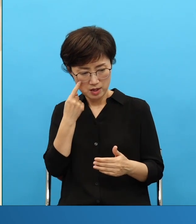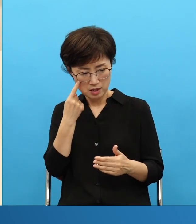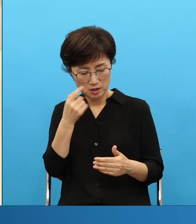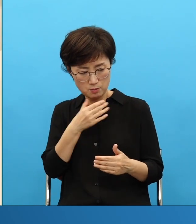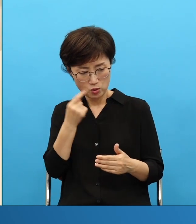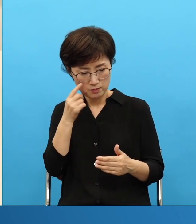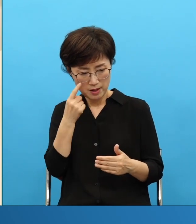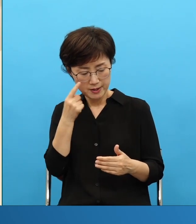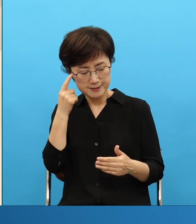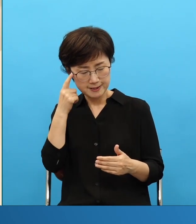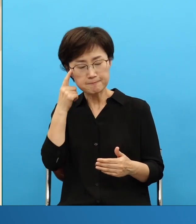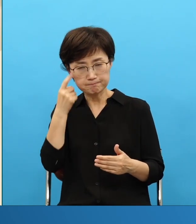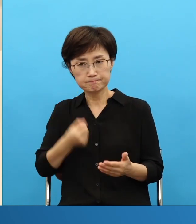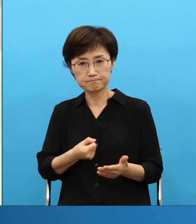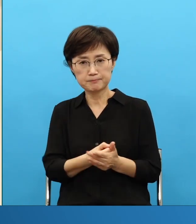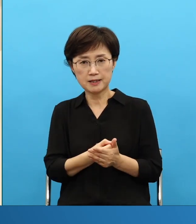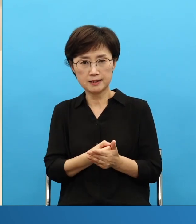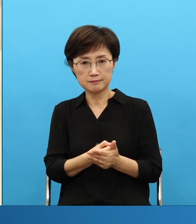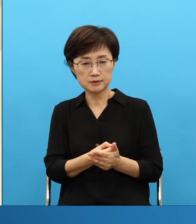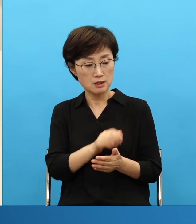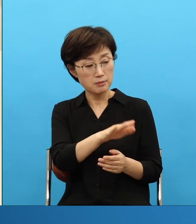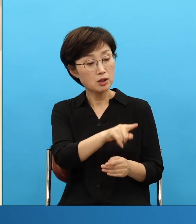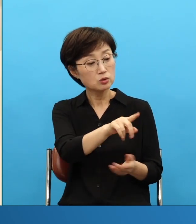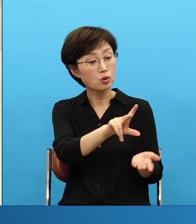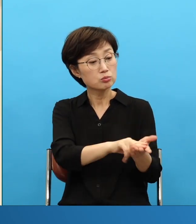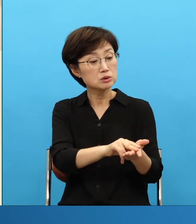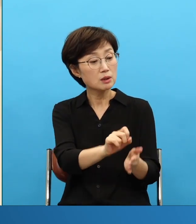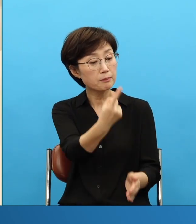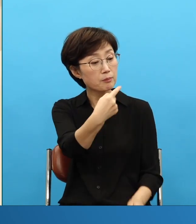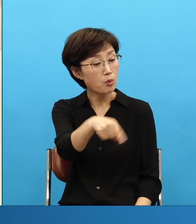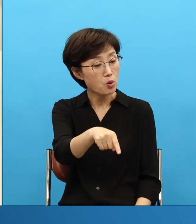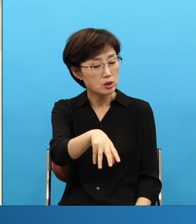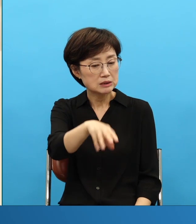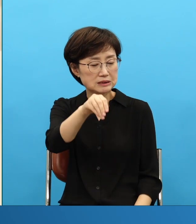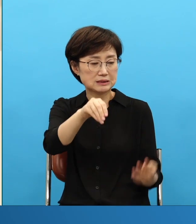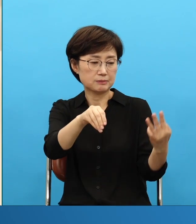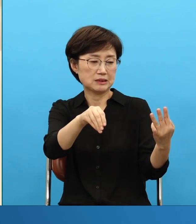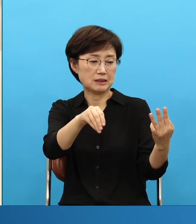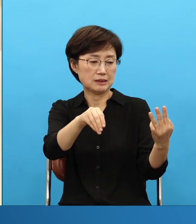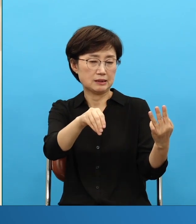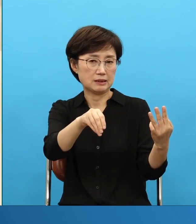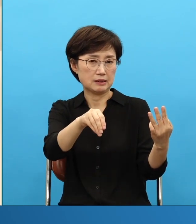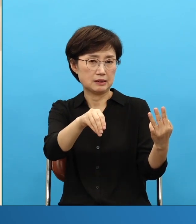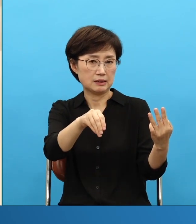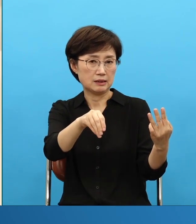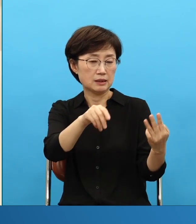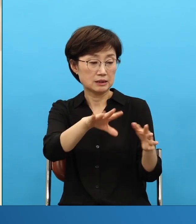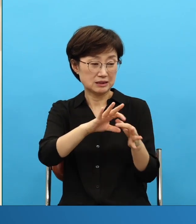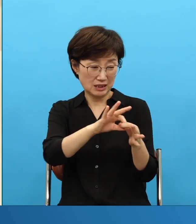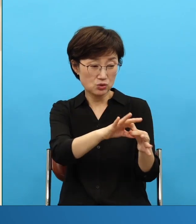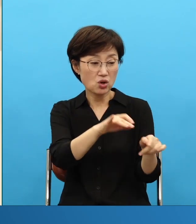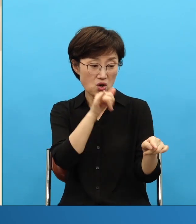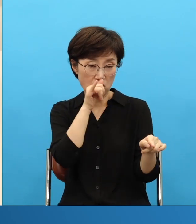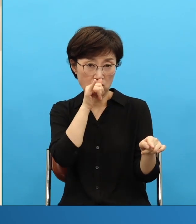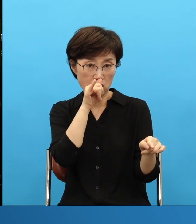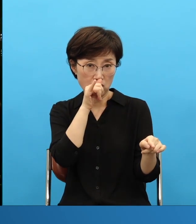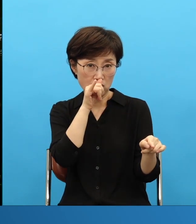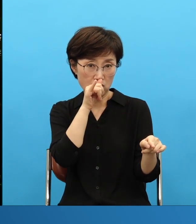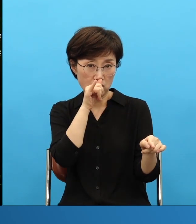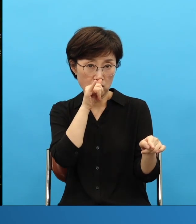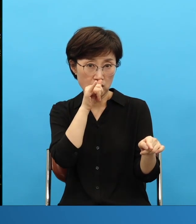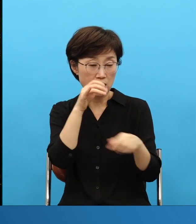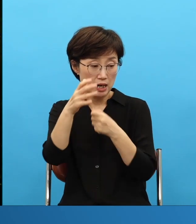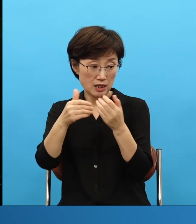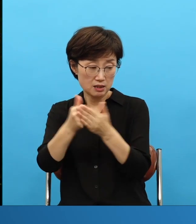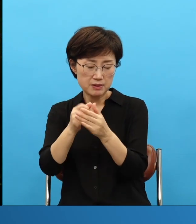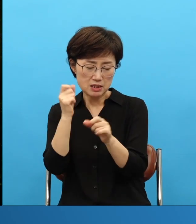생각이 들었습니다. 지금 찾아온 문제의 시작이 창세기 3장이고 그것이 지금도 계속되고 있고, 그래서